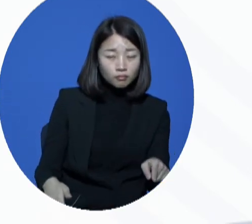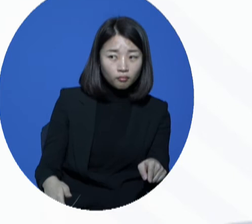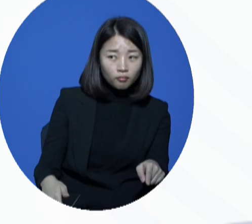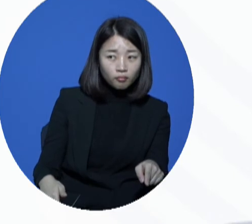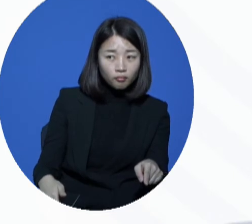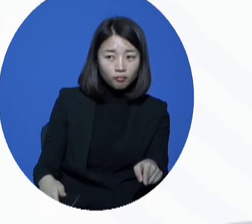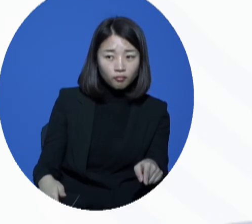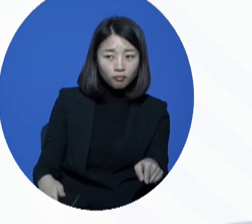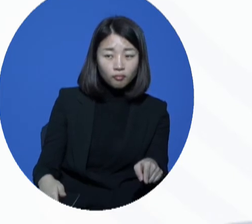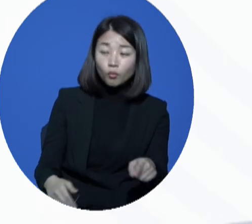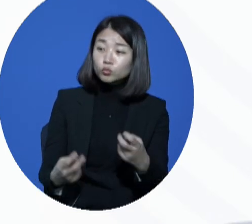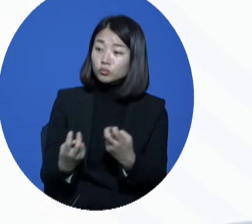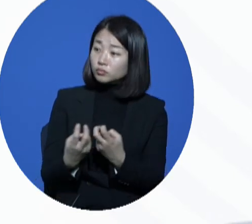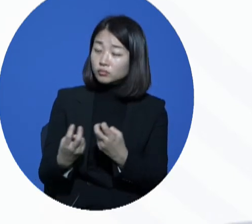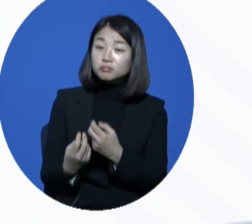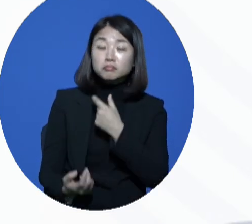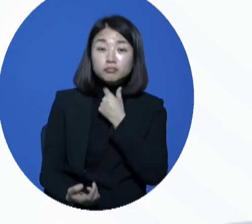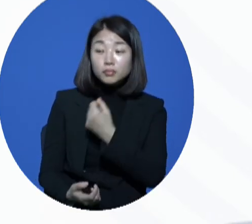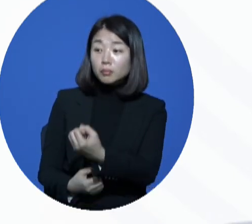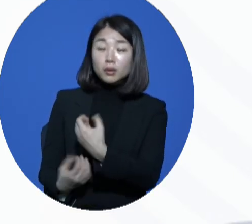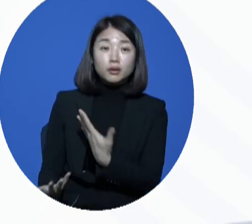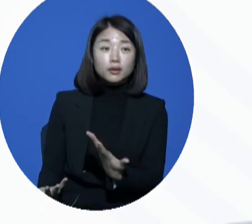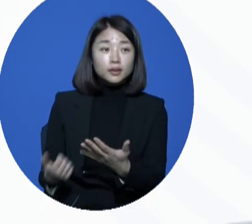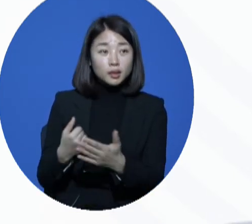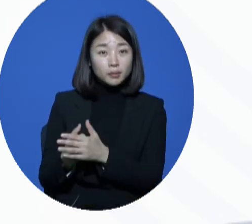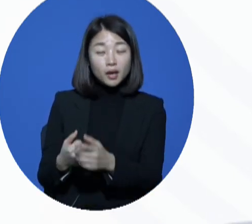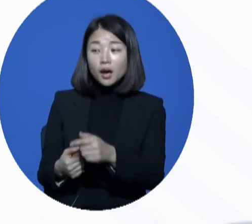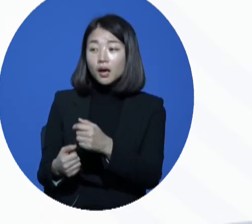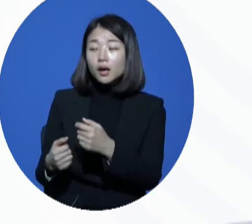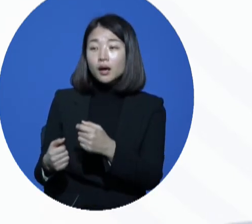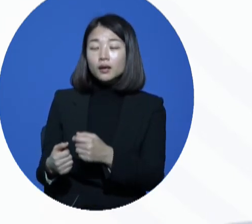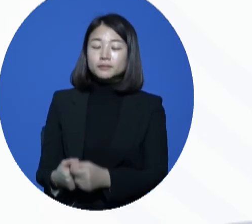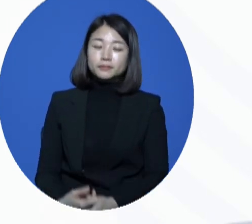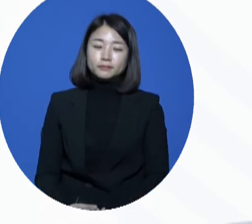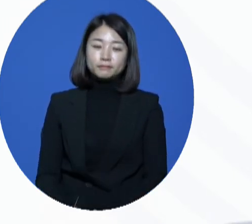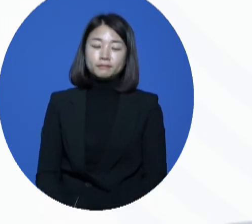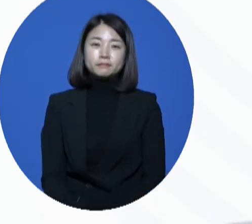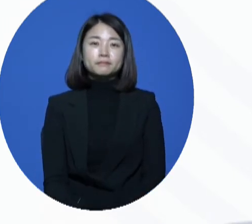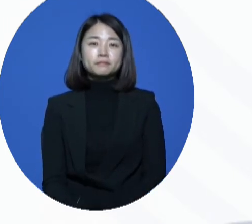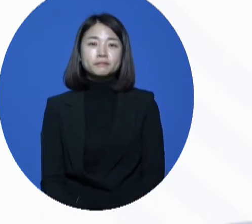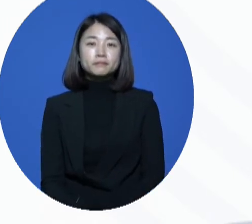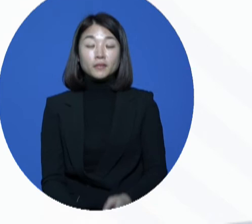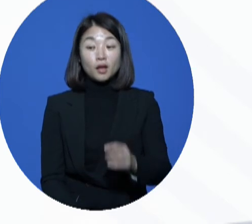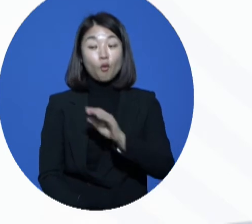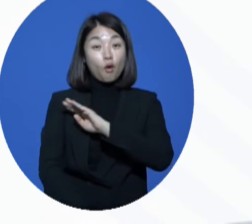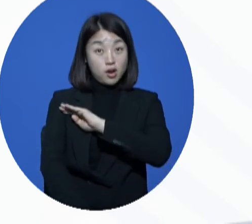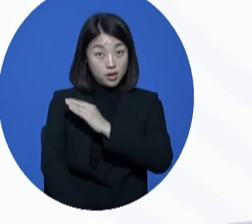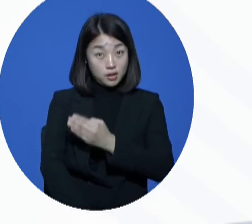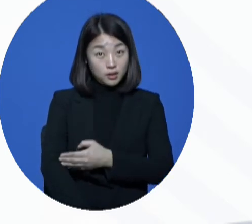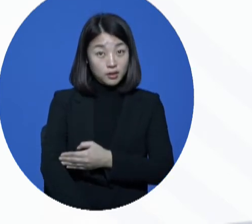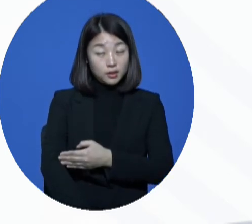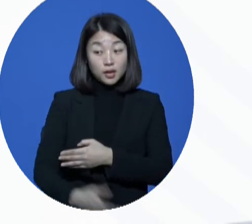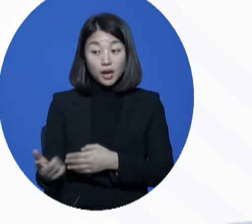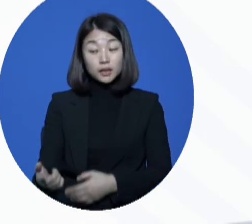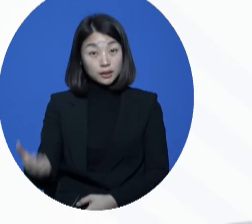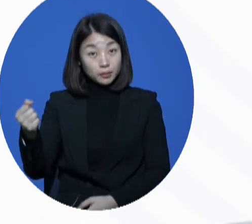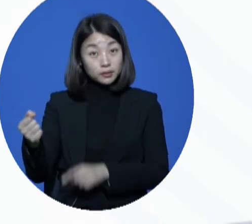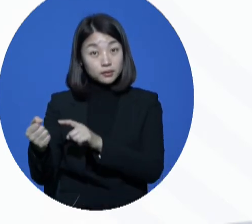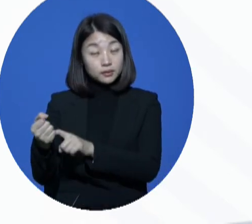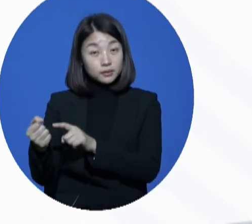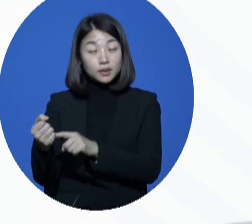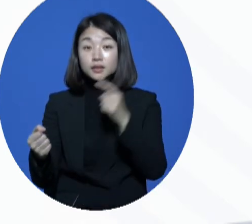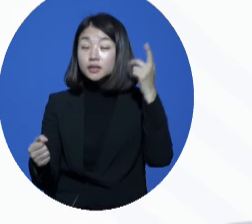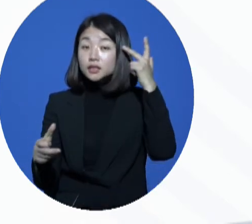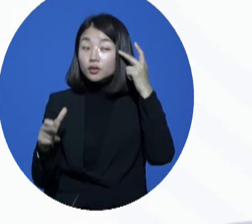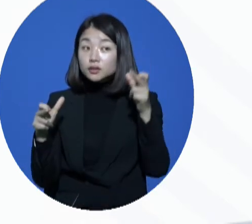억지로 나오게 할 수는 없다라는 이야기였습니다. 하지만 탈시설이 권리라면 그 권리를